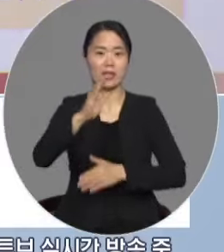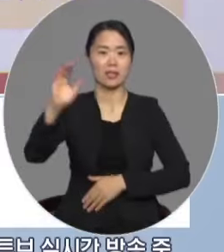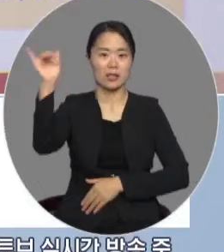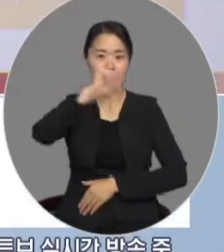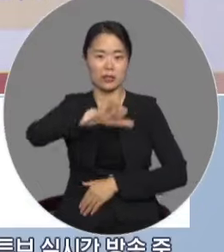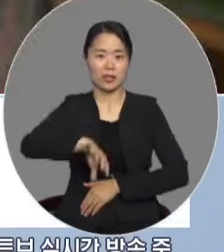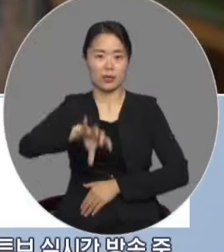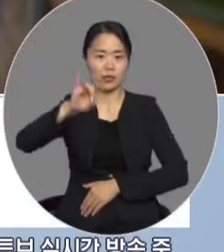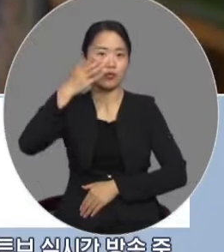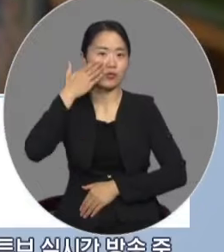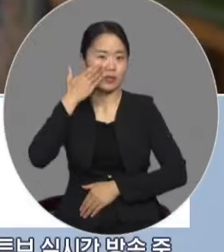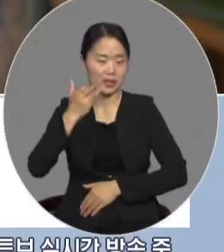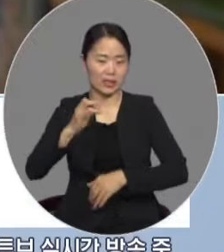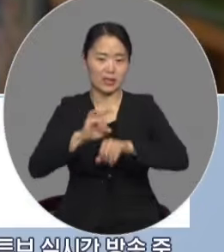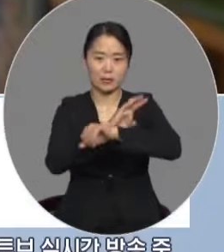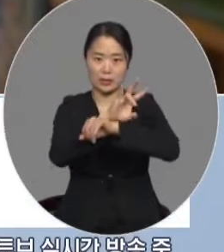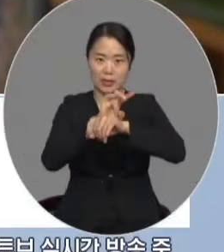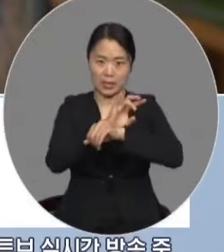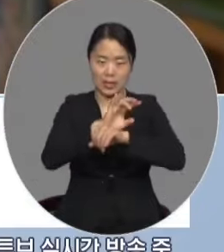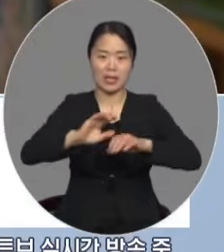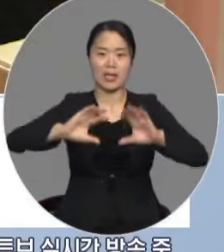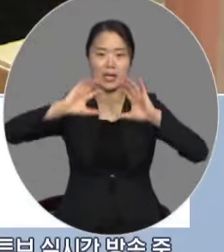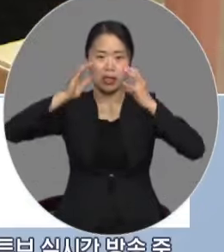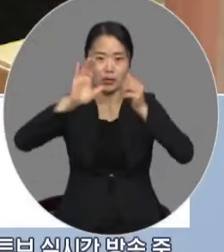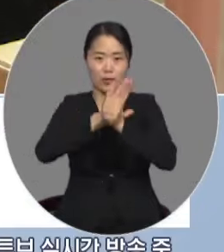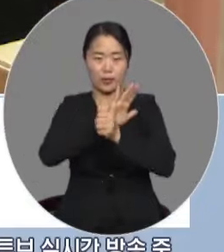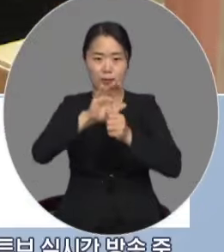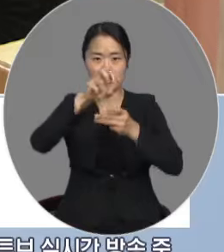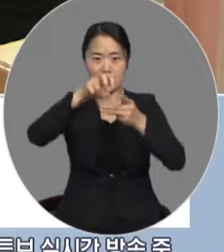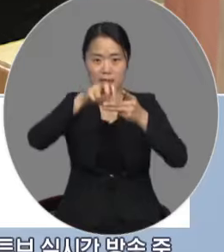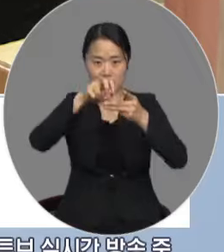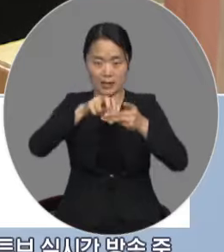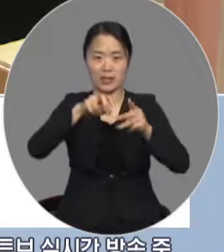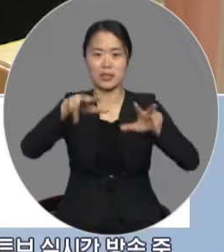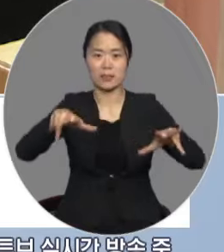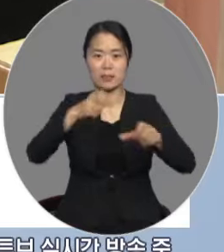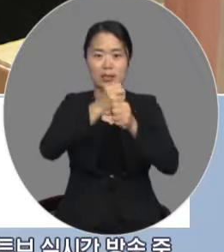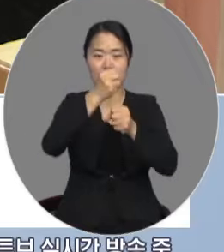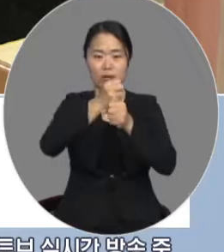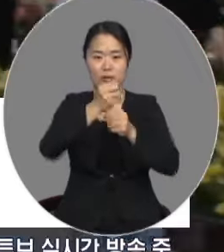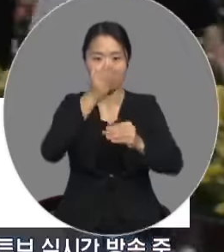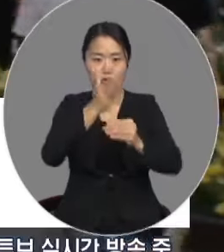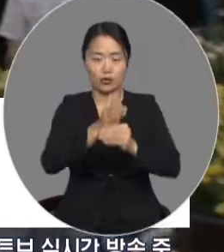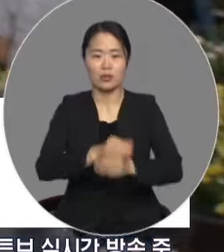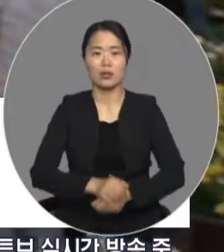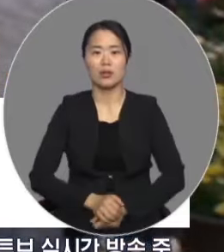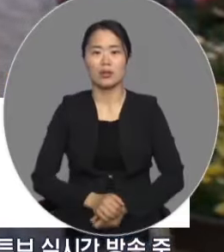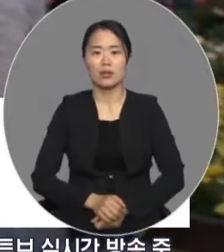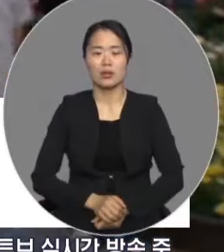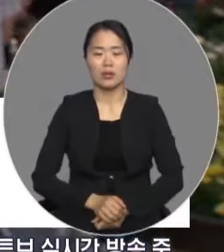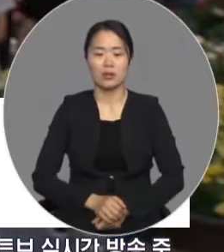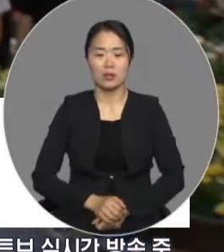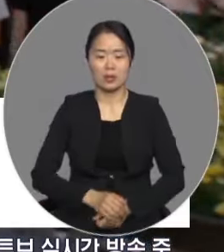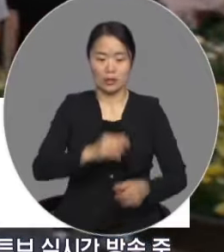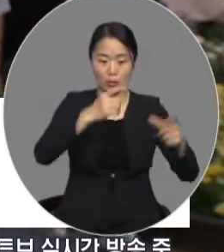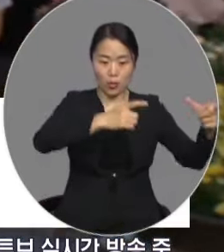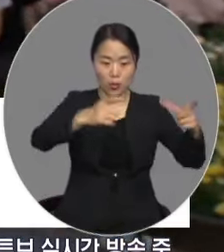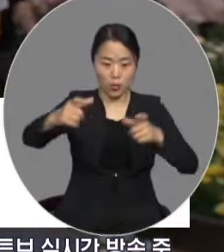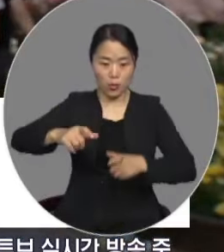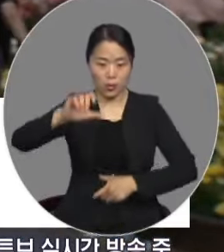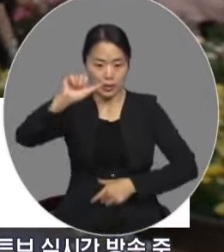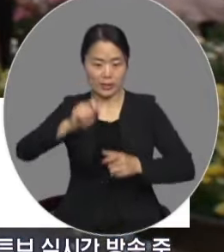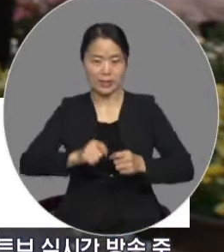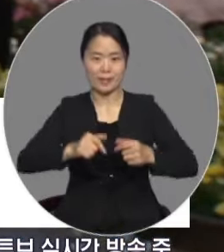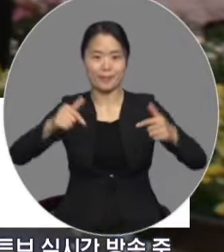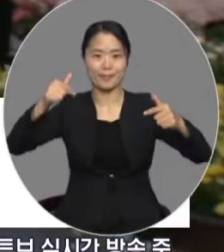돌봄, 24시간 아이 돌봄 센터도 울산에 지금 만들어가고 있습니다. 수혜를 보고 5개국은 또 계속